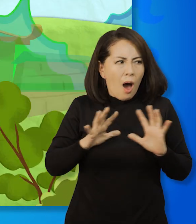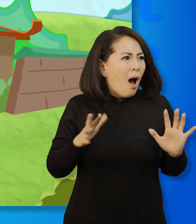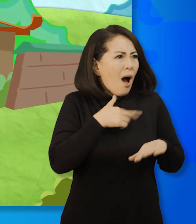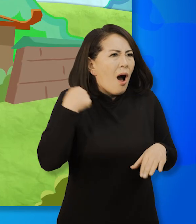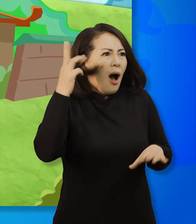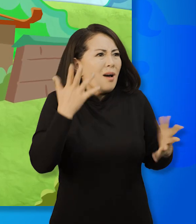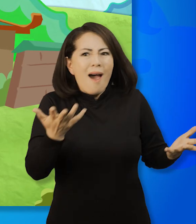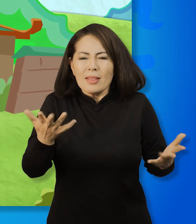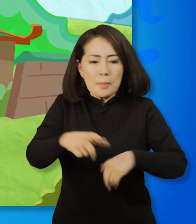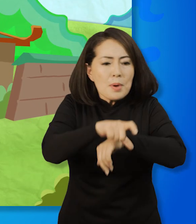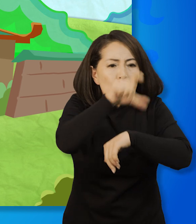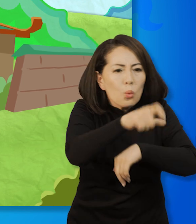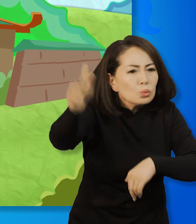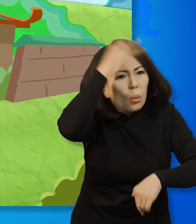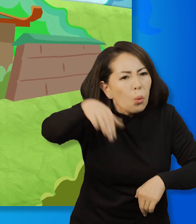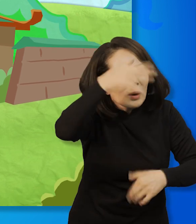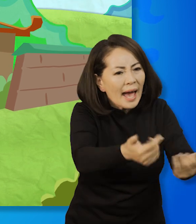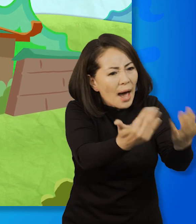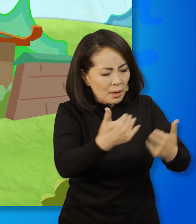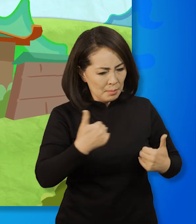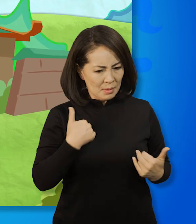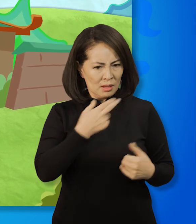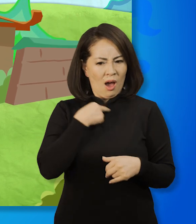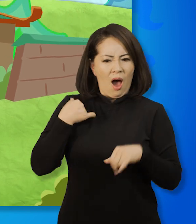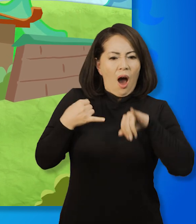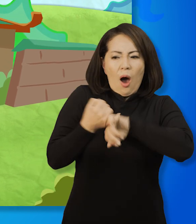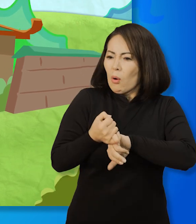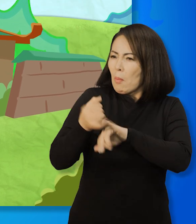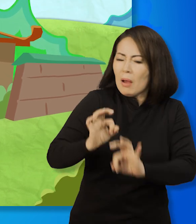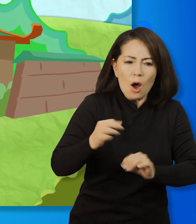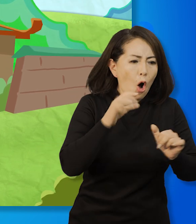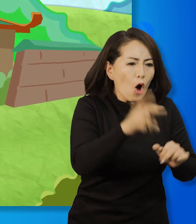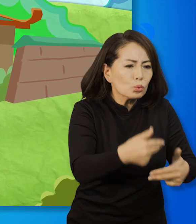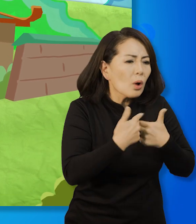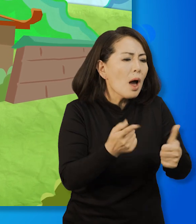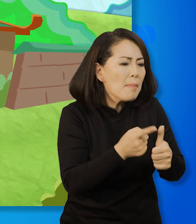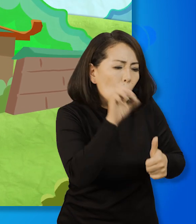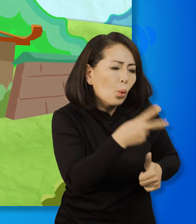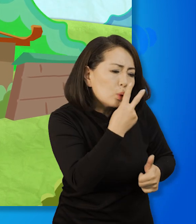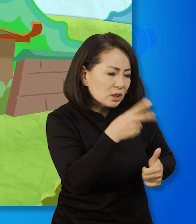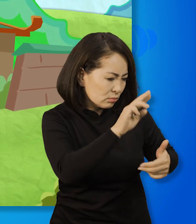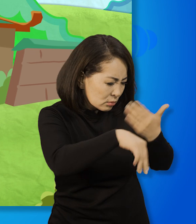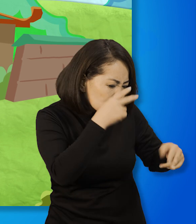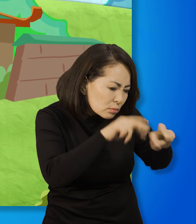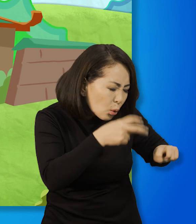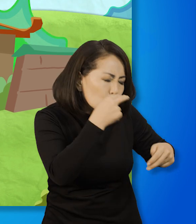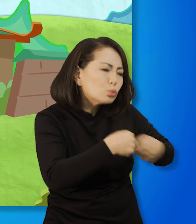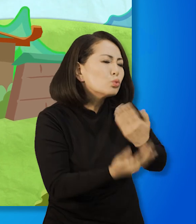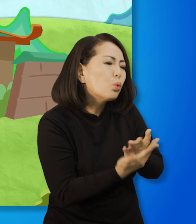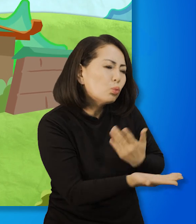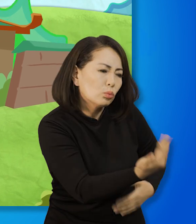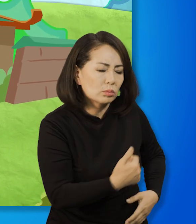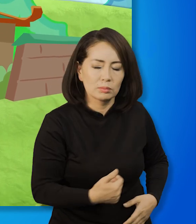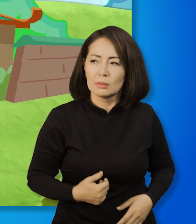Мэгдэж сандарсан хаан мэргэн зурхаачаа дуудаж, "За миний хатныг хэн олж ирж чадах вэ?" Мэргэн зурхаач чи үннээр нь